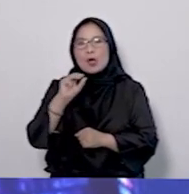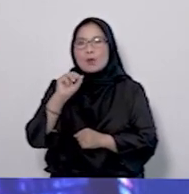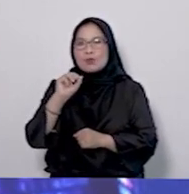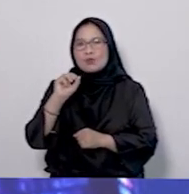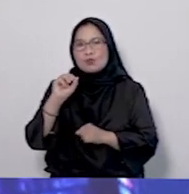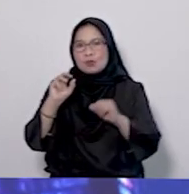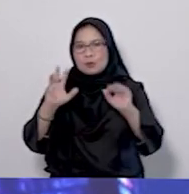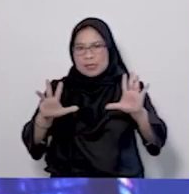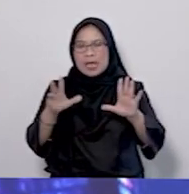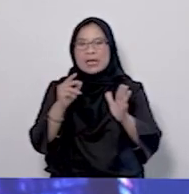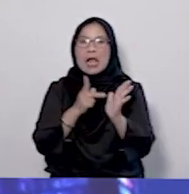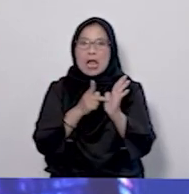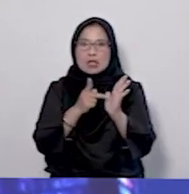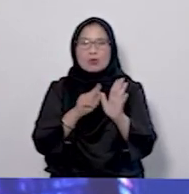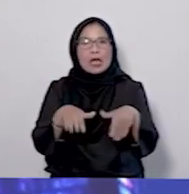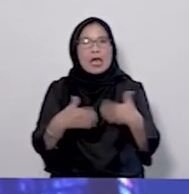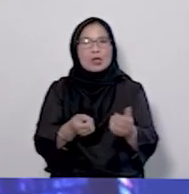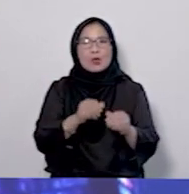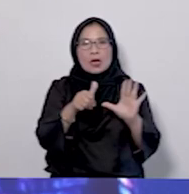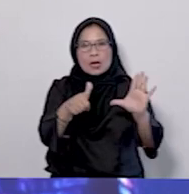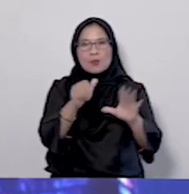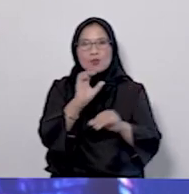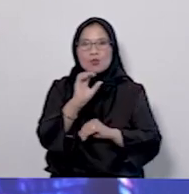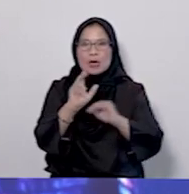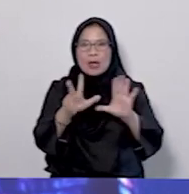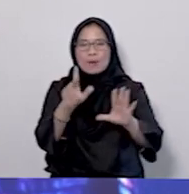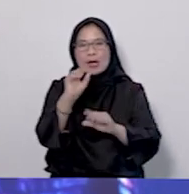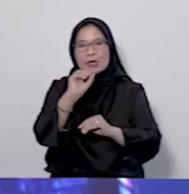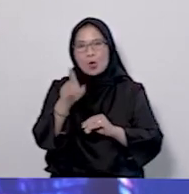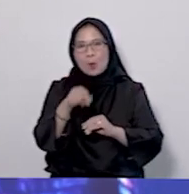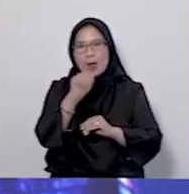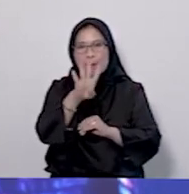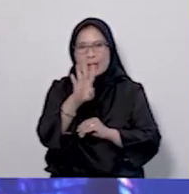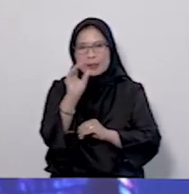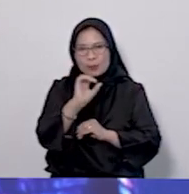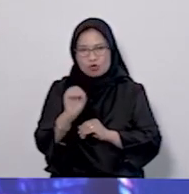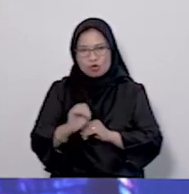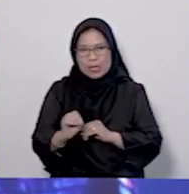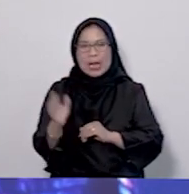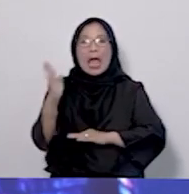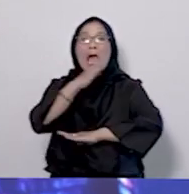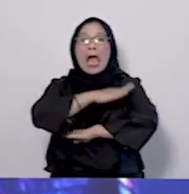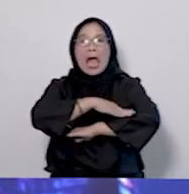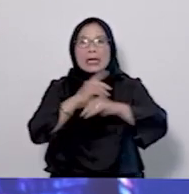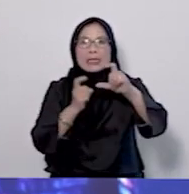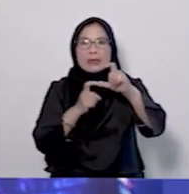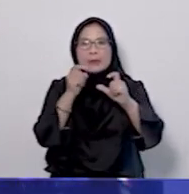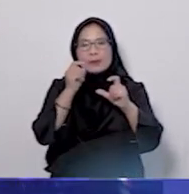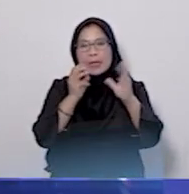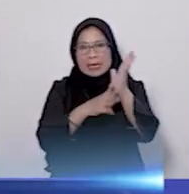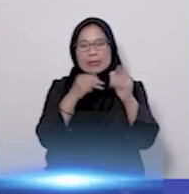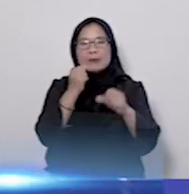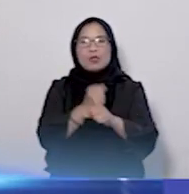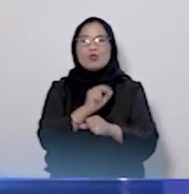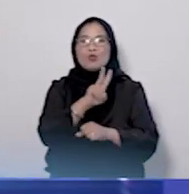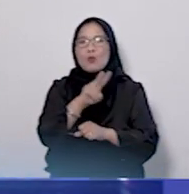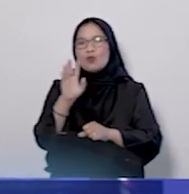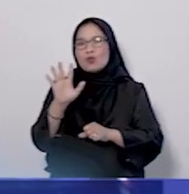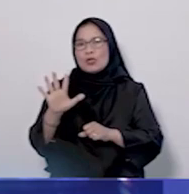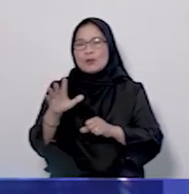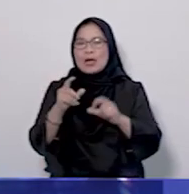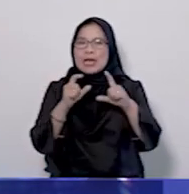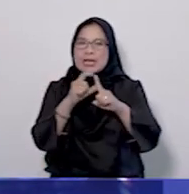kasus atau 68,4% pada hari Minggu 25 Desember